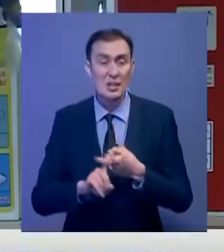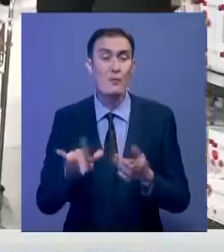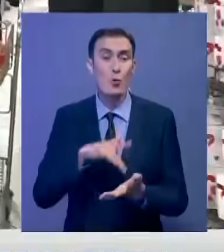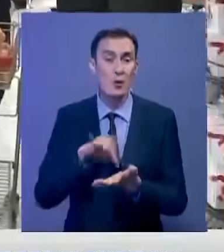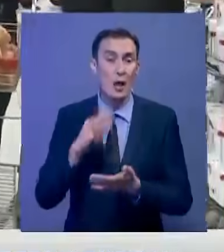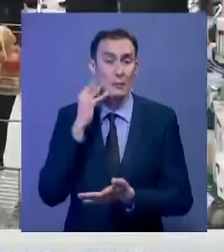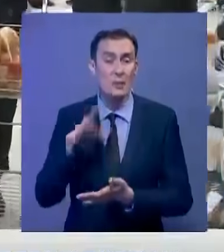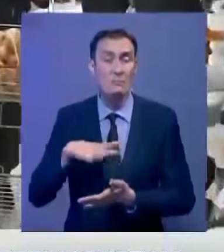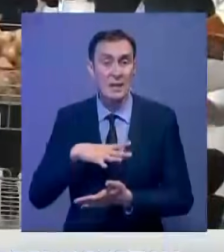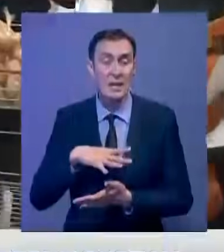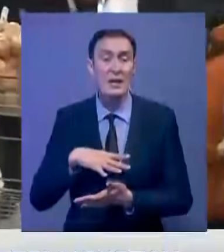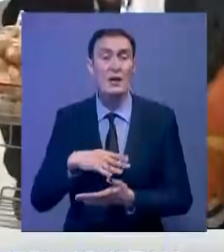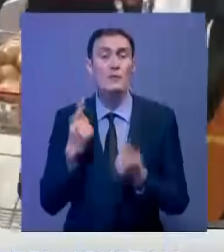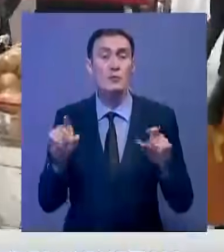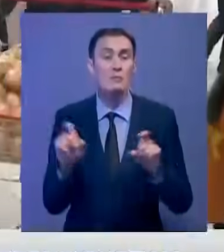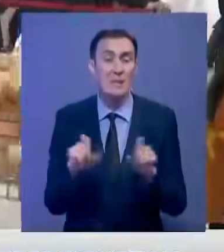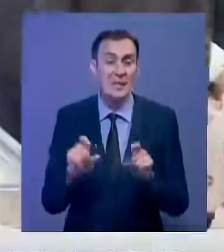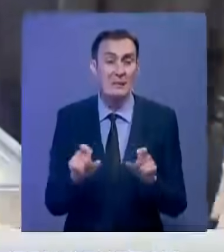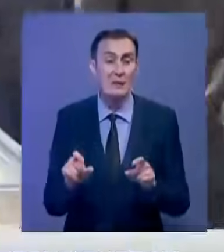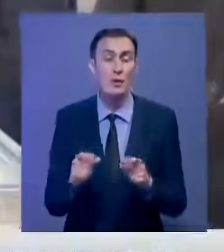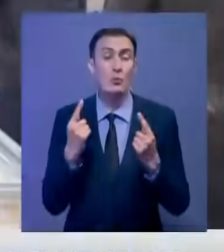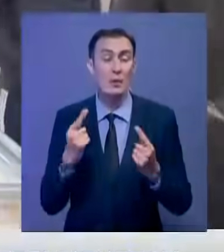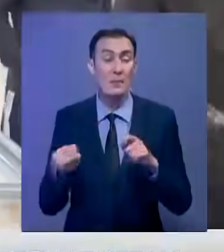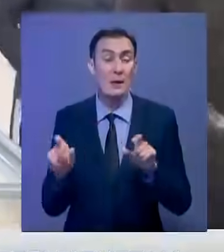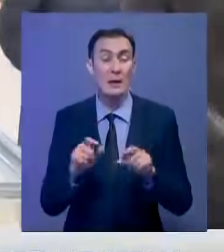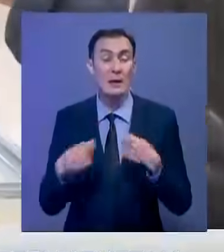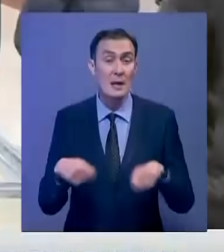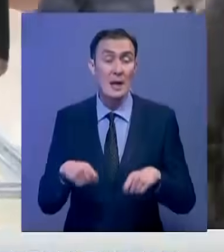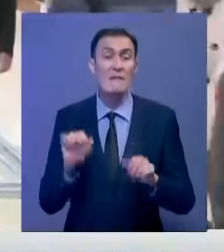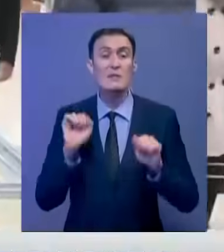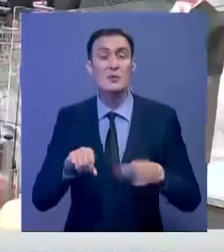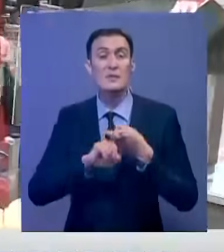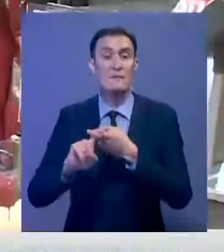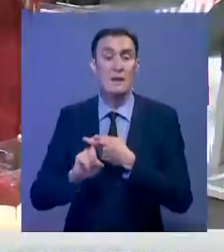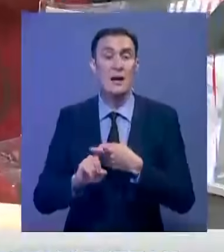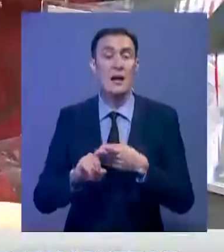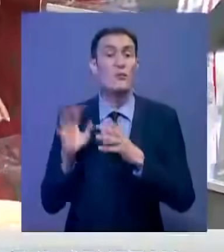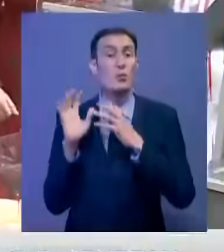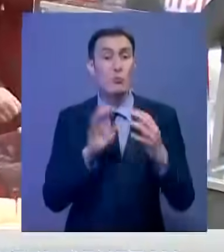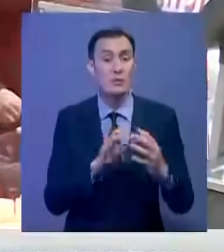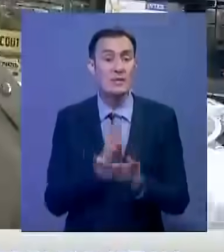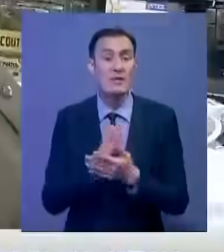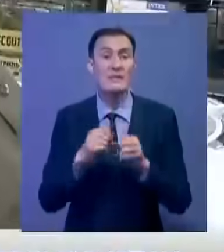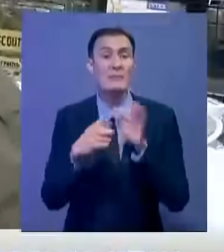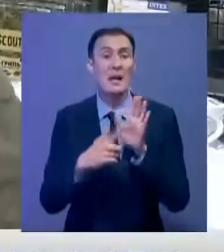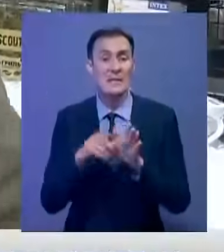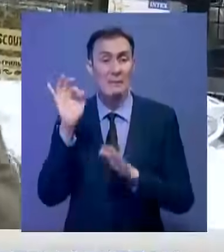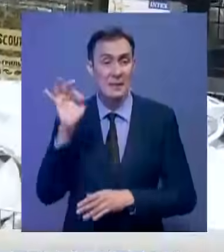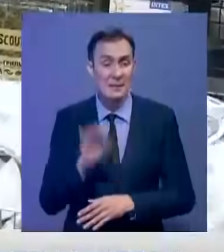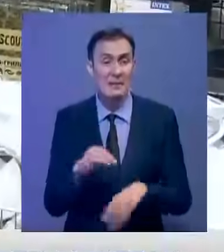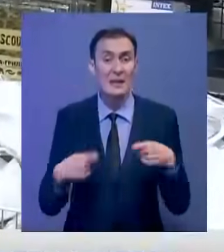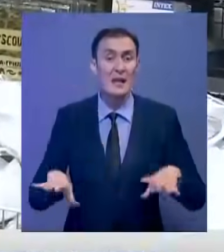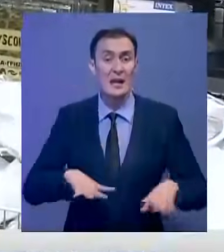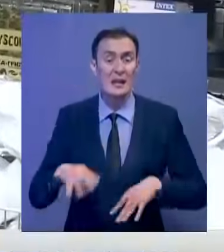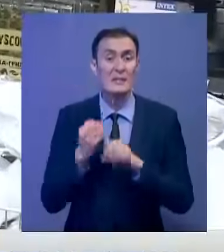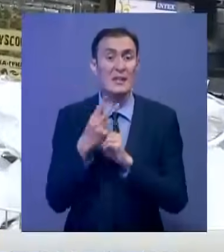Алматы произошли в супер- и гипермаркетах. Вероятность заразиться коронавирусом в общественном транспорте составляет 17%, на